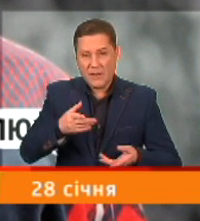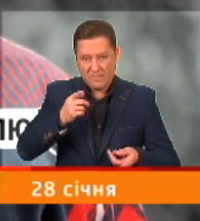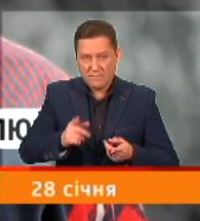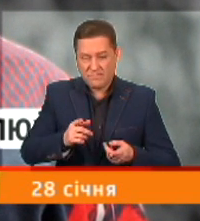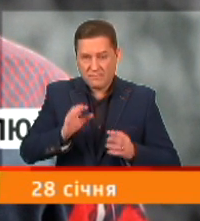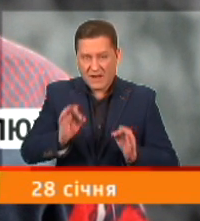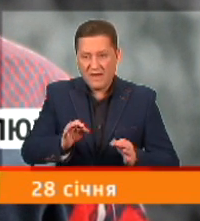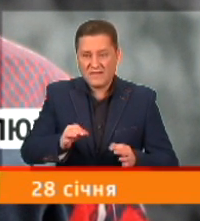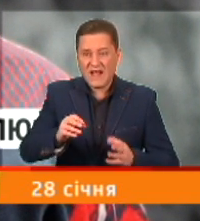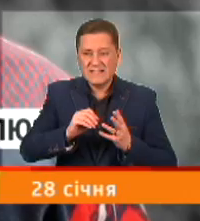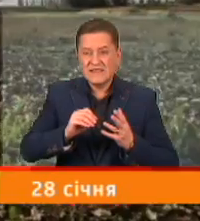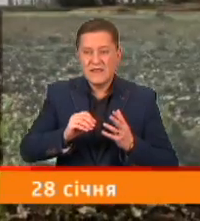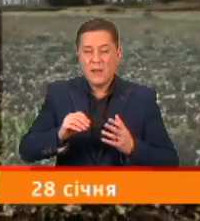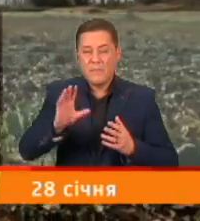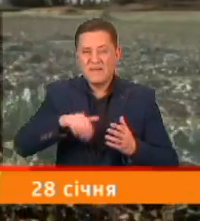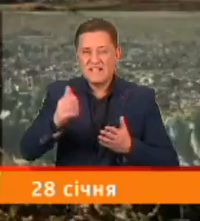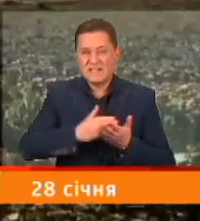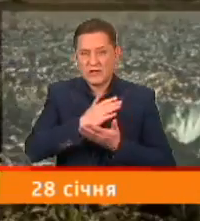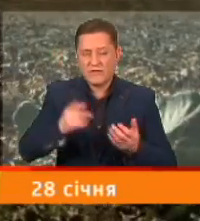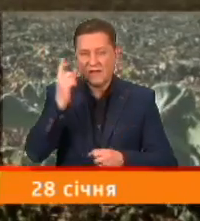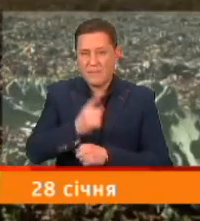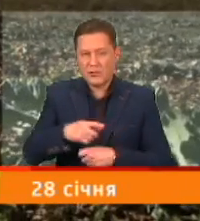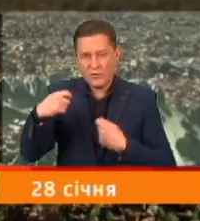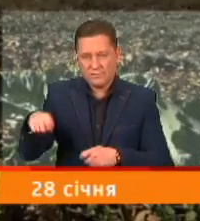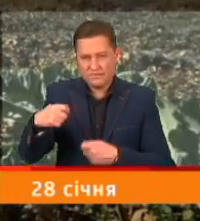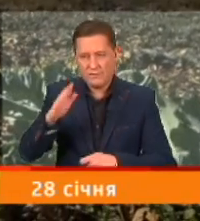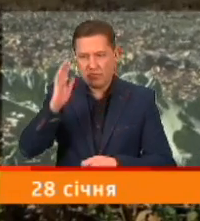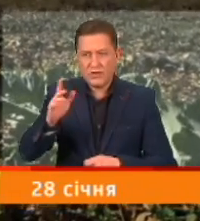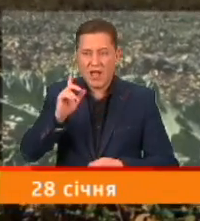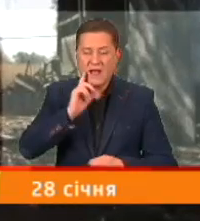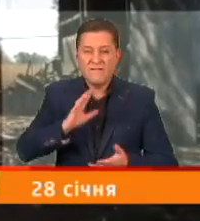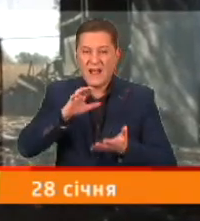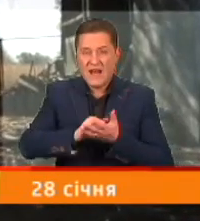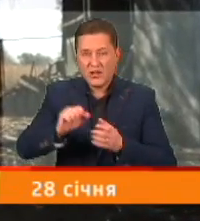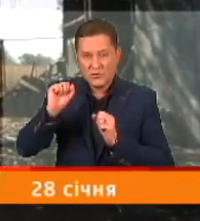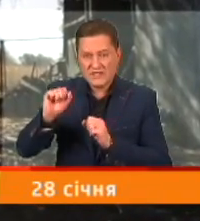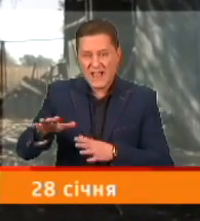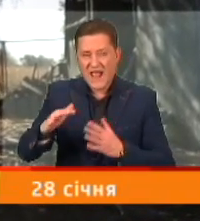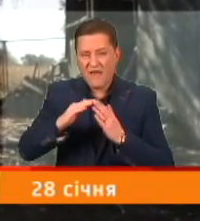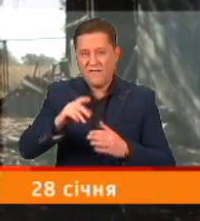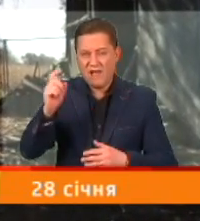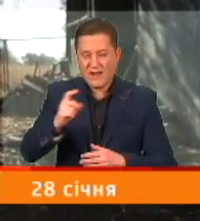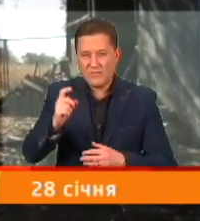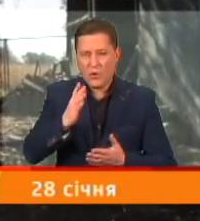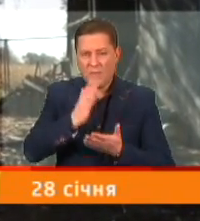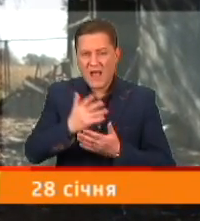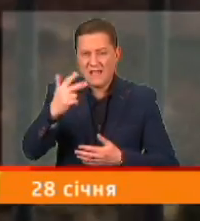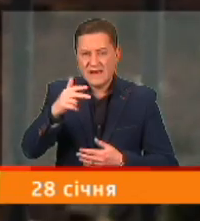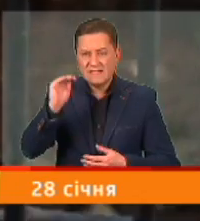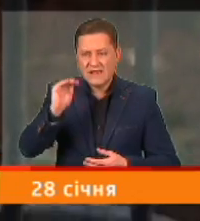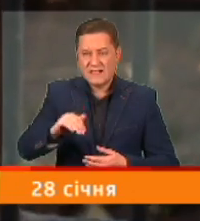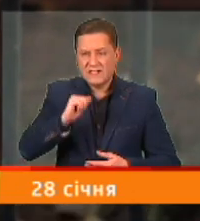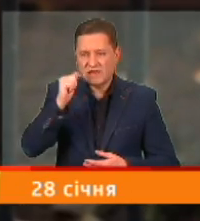масово продаватимуть землю? Свої наділи пані Віра здає в оренду місцевому фермерові. На рік має з того понад 30 тисяч